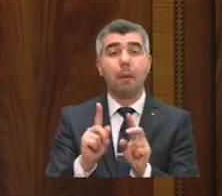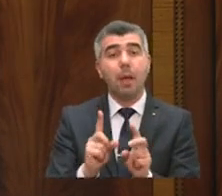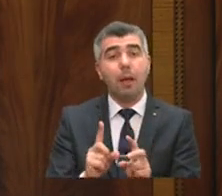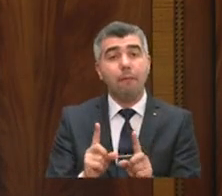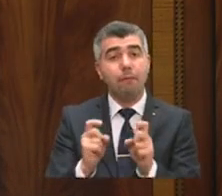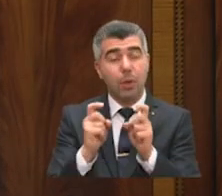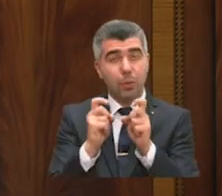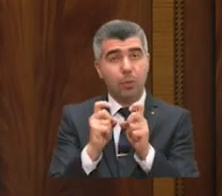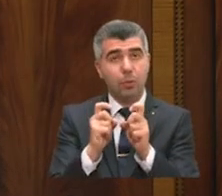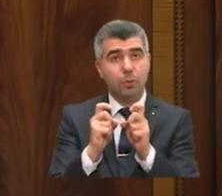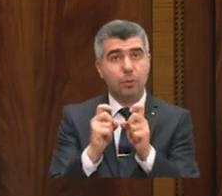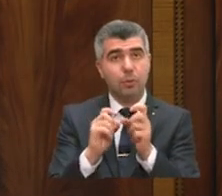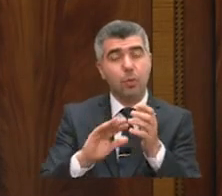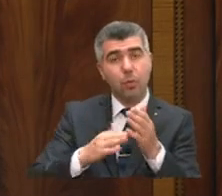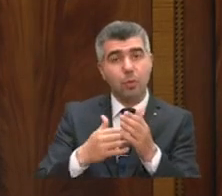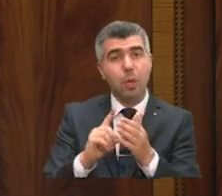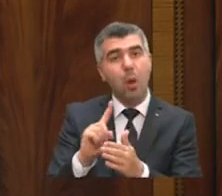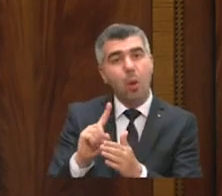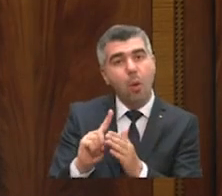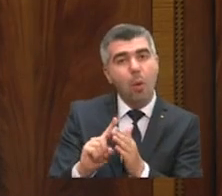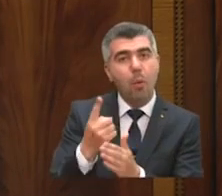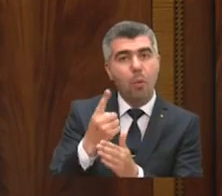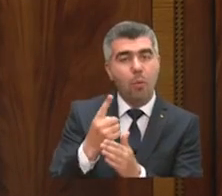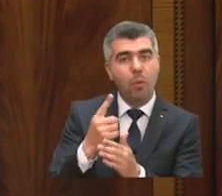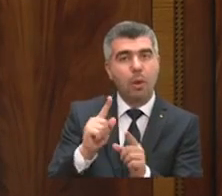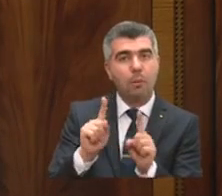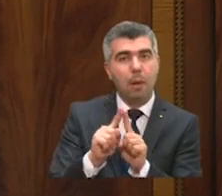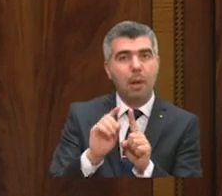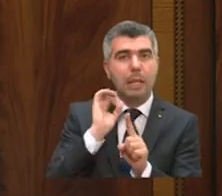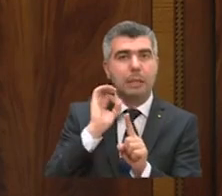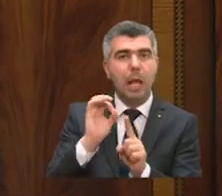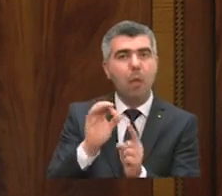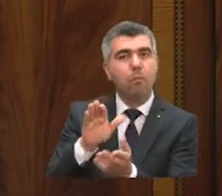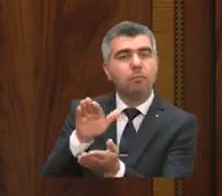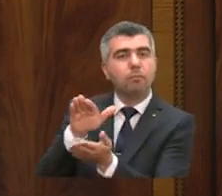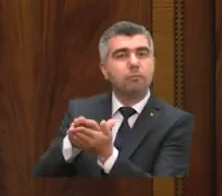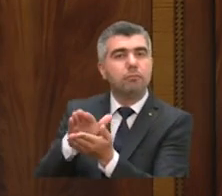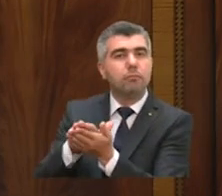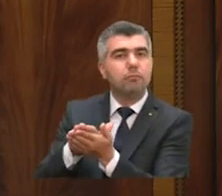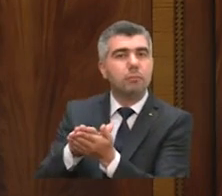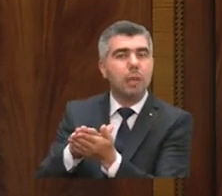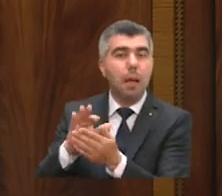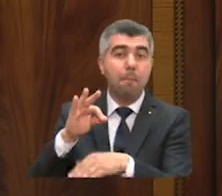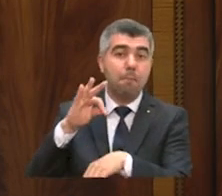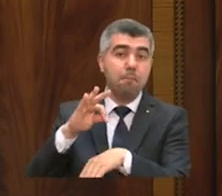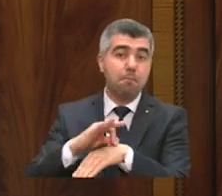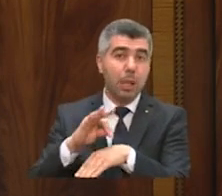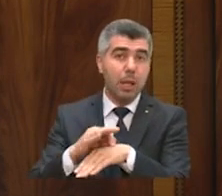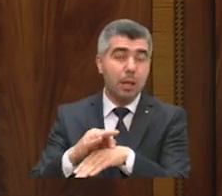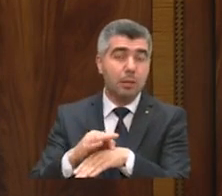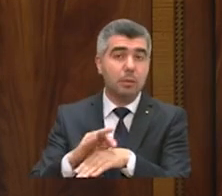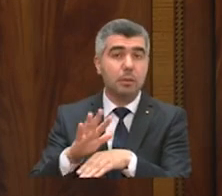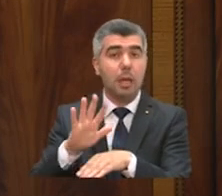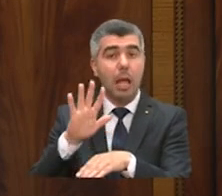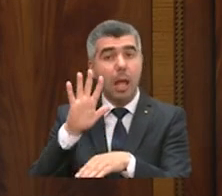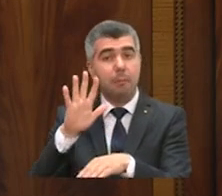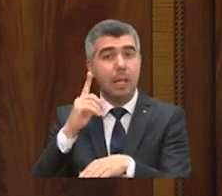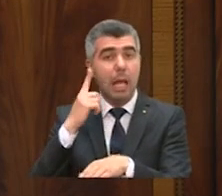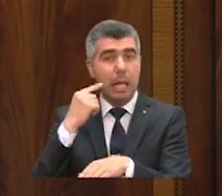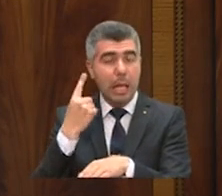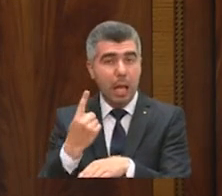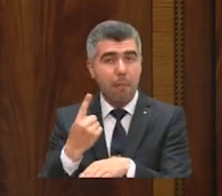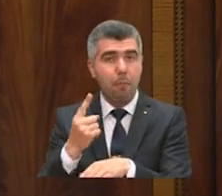من مراحل، المرحله الاولى هي المرحله ديال الحضانه، المرحله ديال الحضانه اللي كتقدر تمشي من 5 أيام حتى